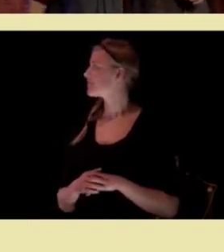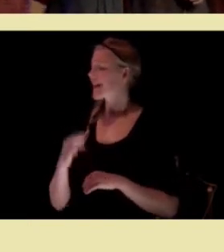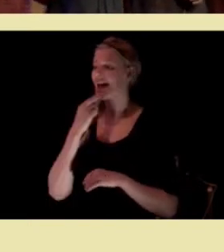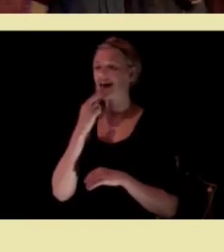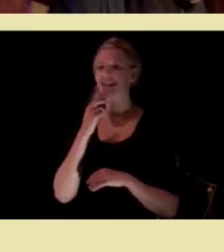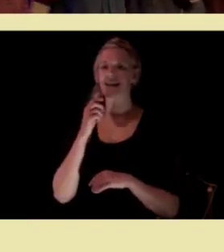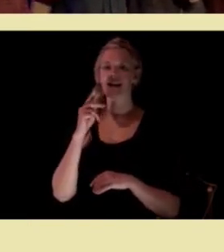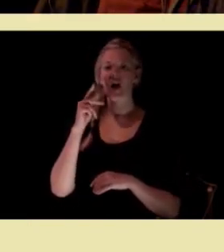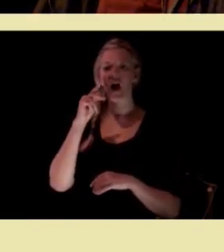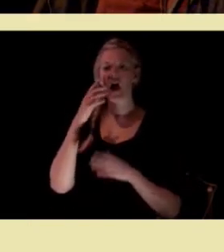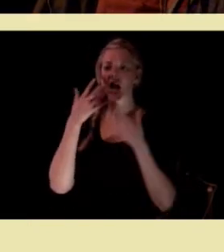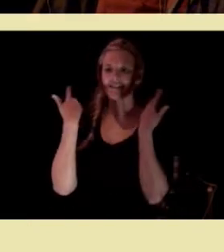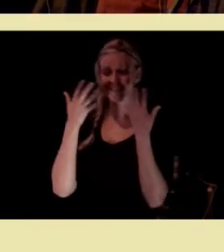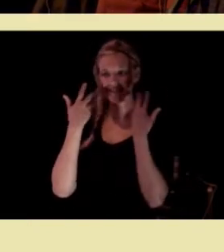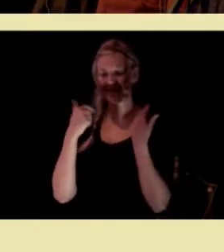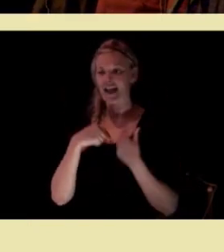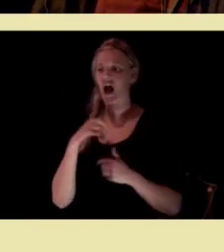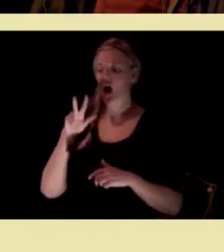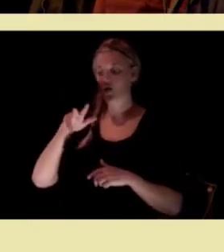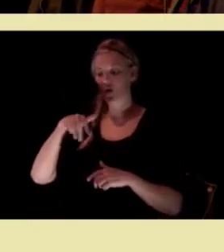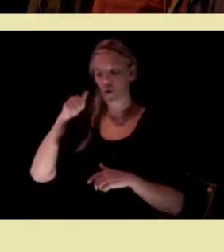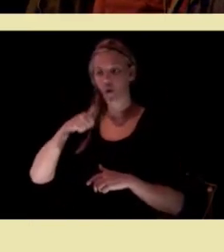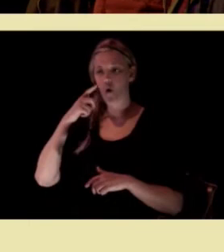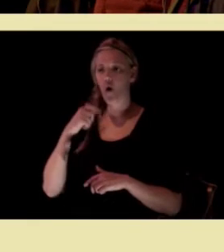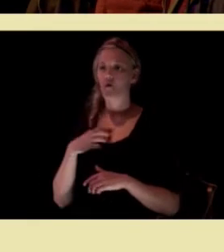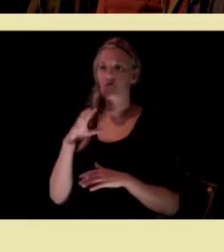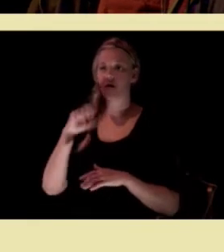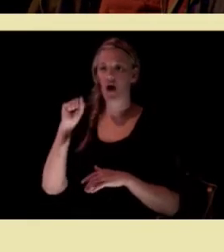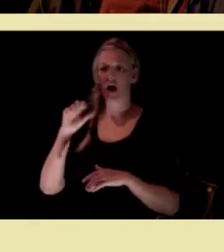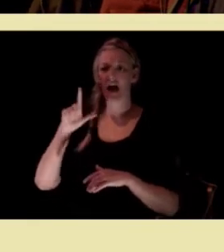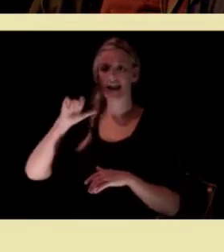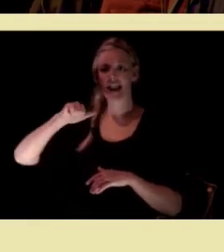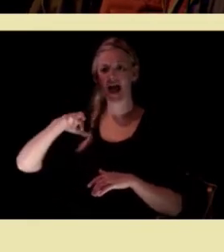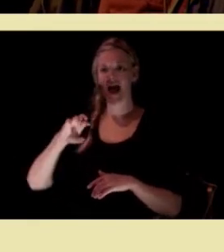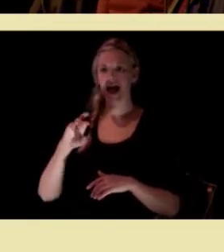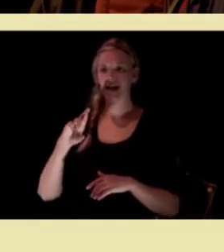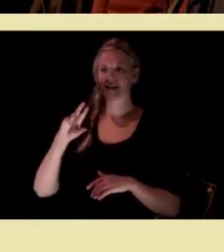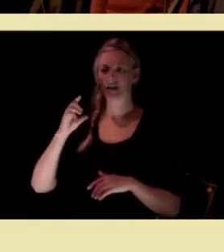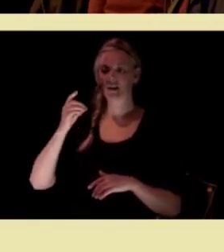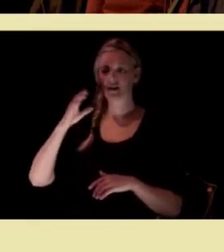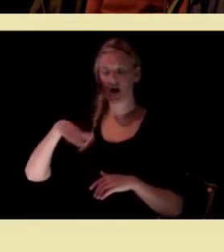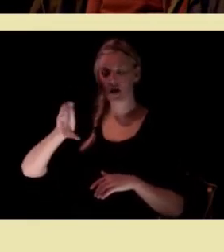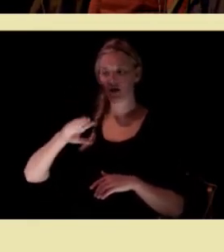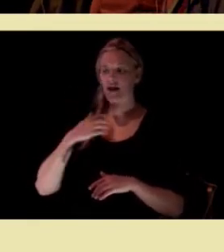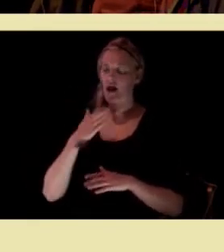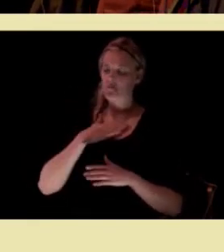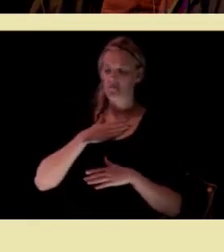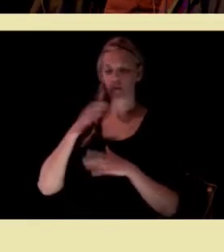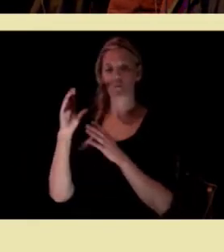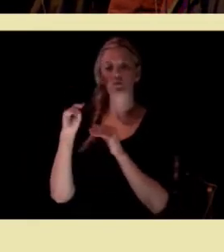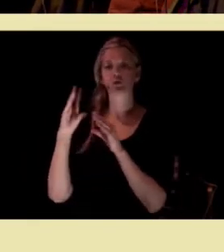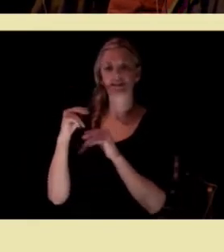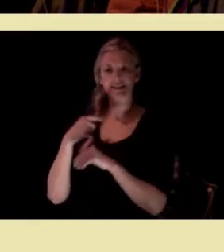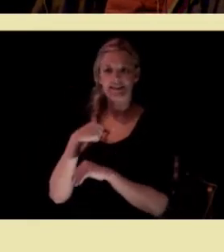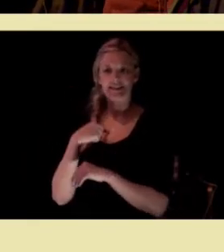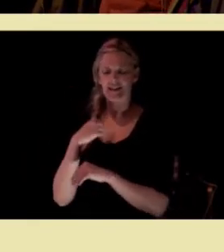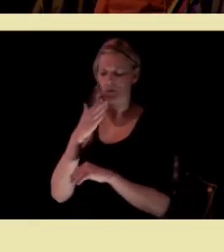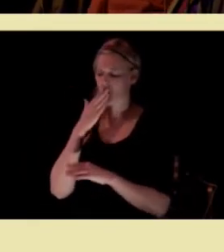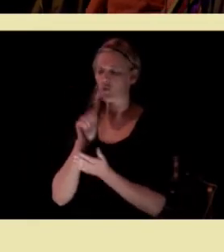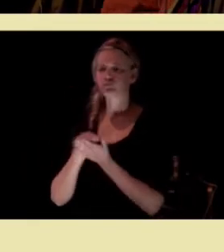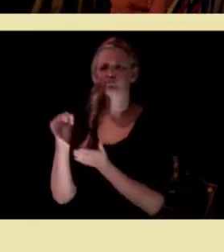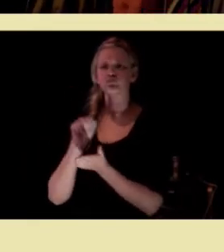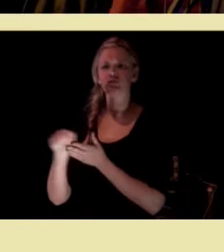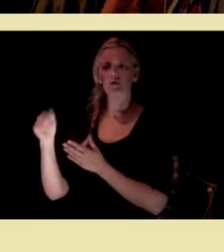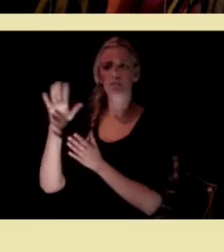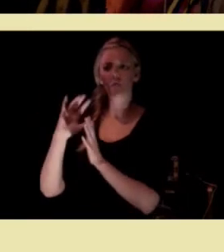Jeg heter Katrine, jeg 18 år, jeg kommer fra Nærbø. Og jeg veldig, veldig glad i musikk. Jeg synes det en veldig fin